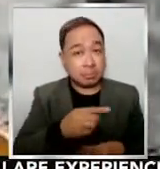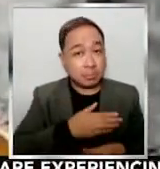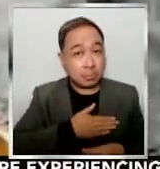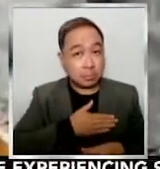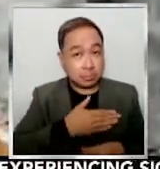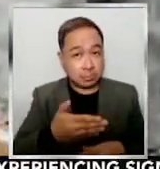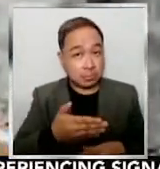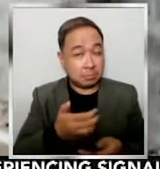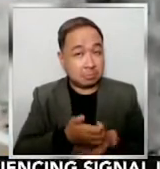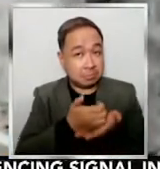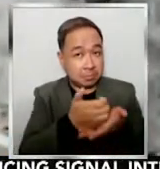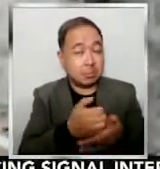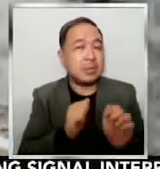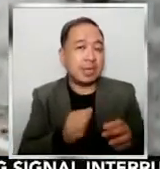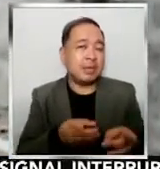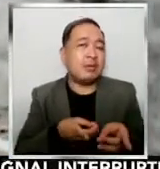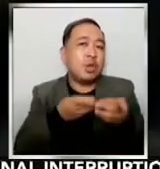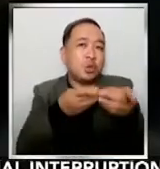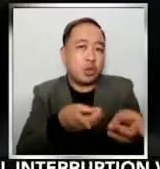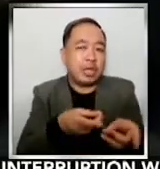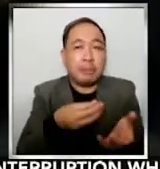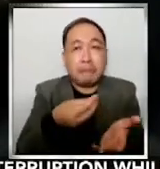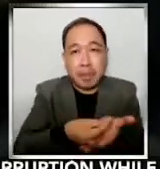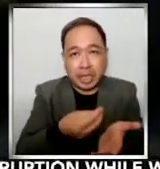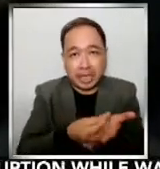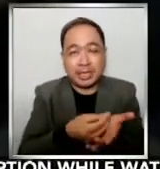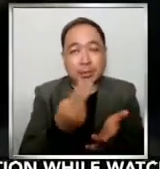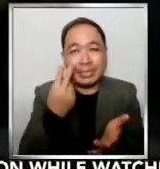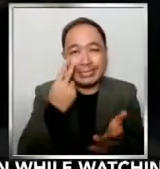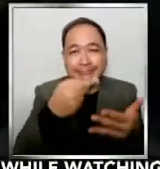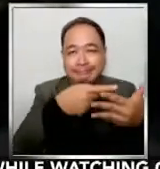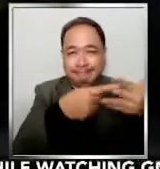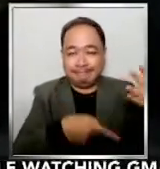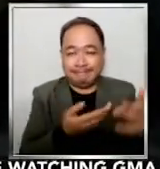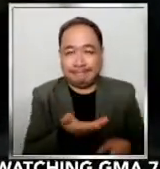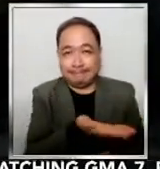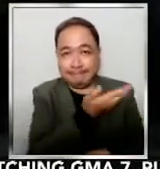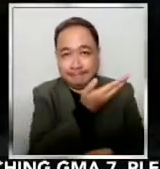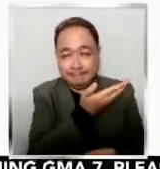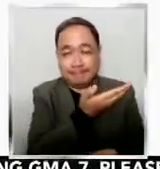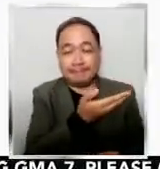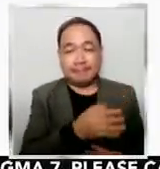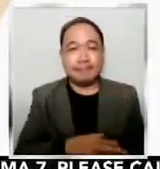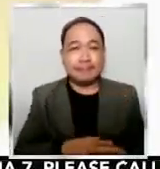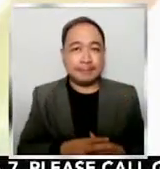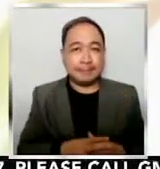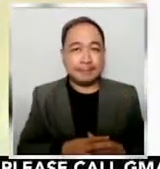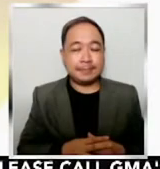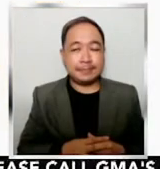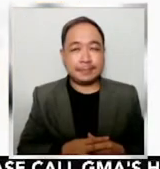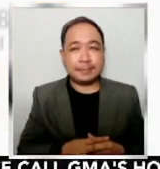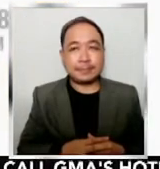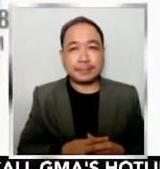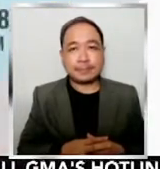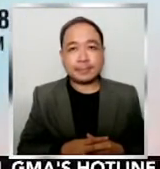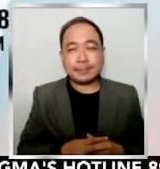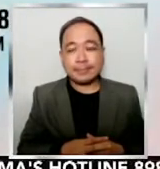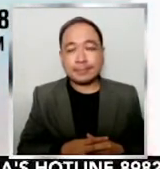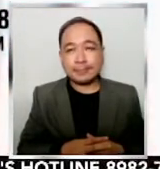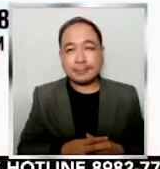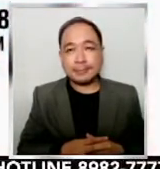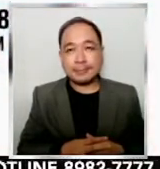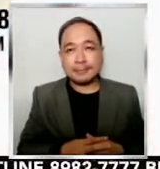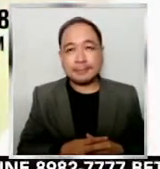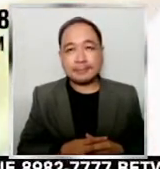Cebuana Luvillier. Pwede rin online via GCash, Paymaya, Shopee, Zalora, Megamart, Globe Rewards,